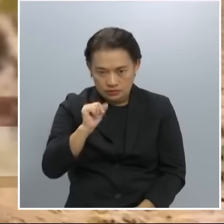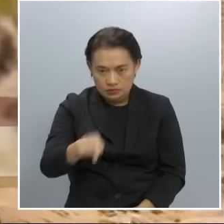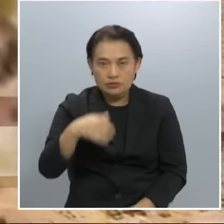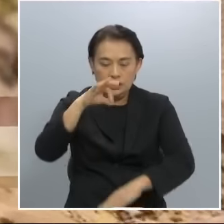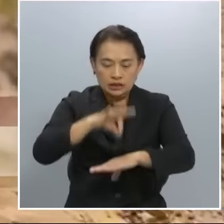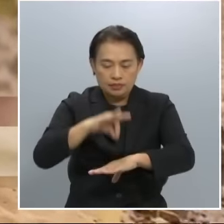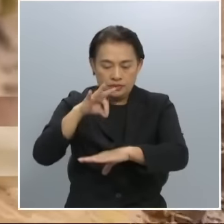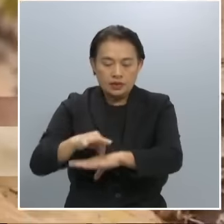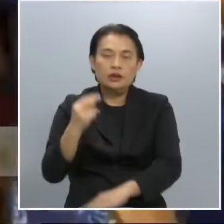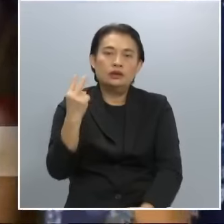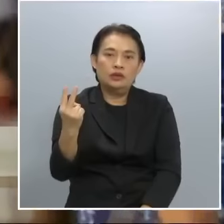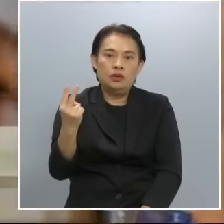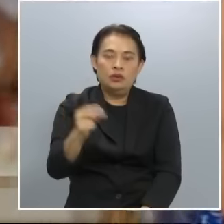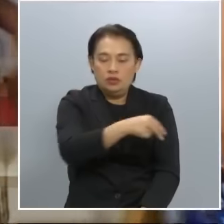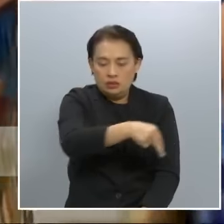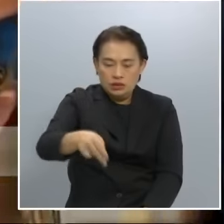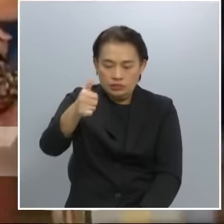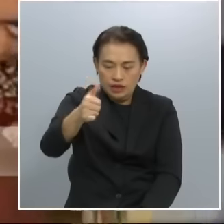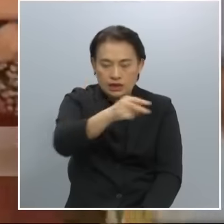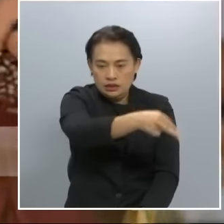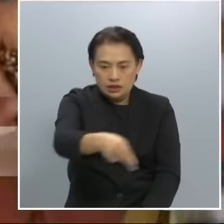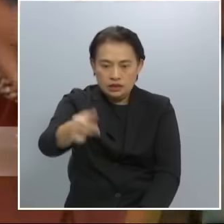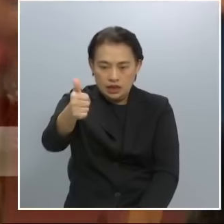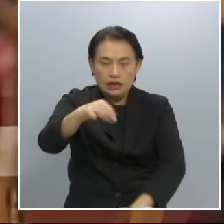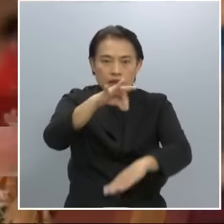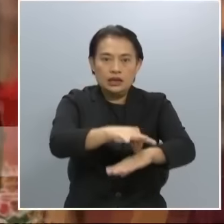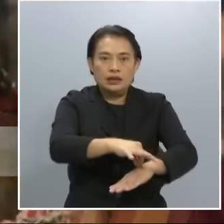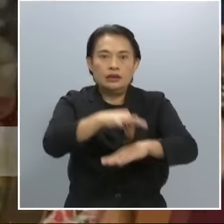เมื่อวานนี้นี่เป็นภาพบรรยากาศครับท่านผู้ชม